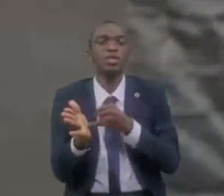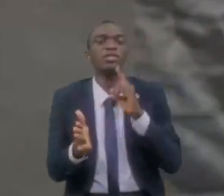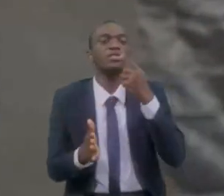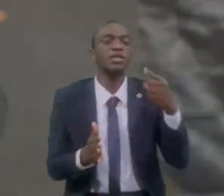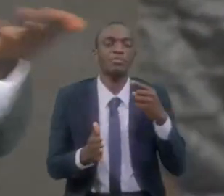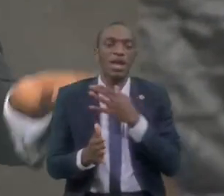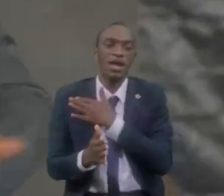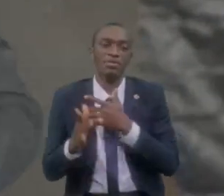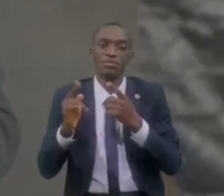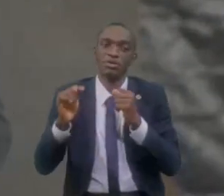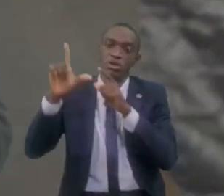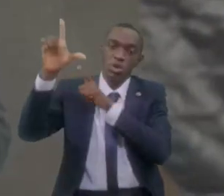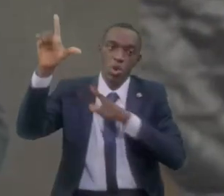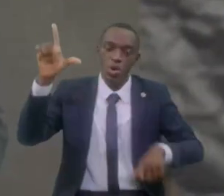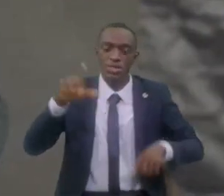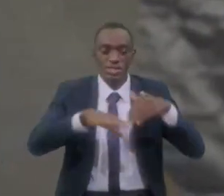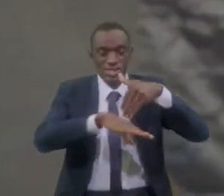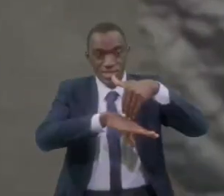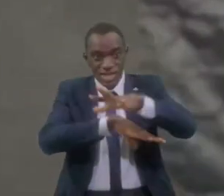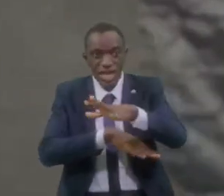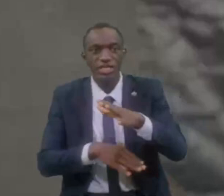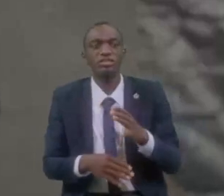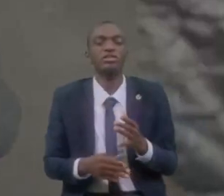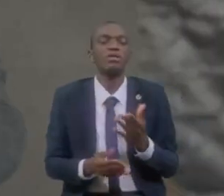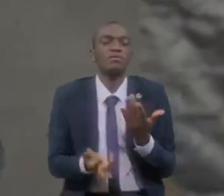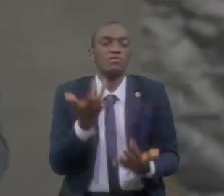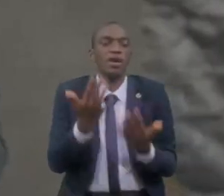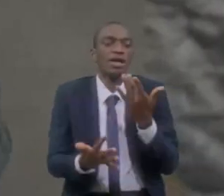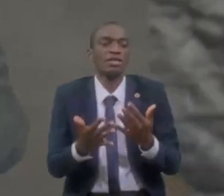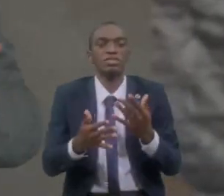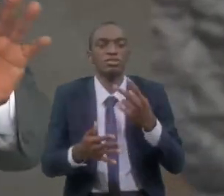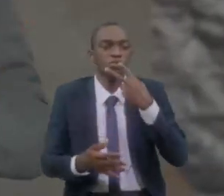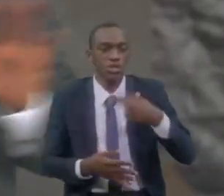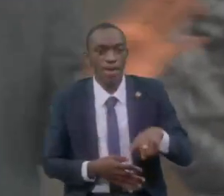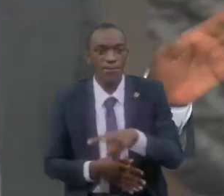Alors l'Éternel envoya contre le peuple des serpents brûlants.